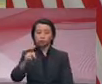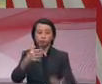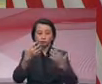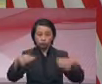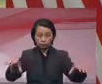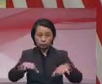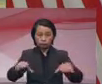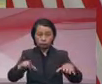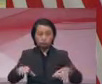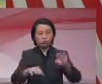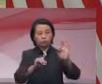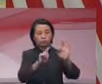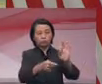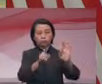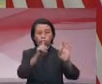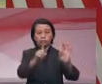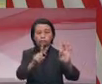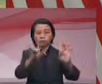melakukan